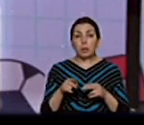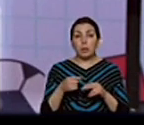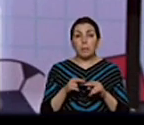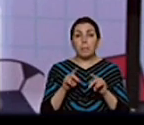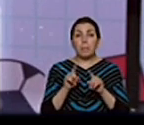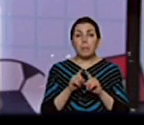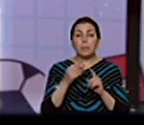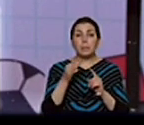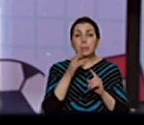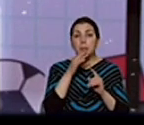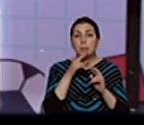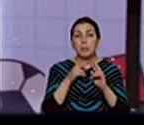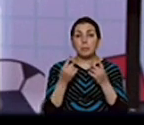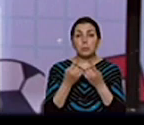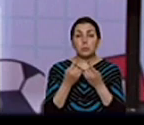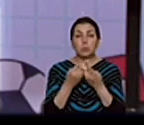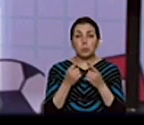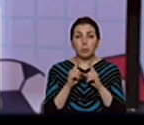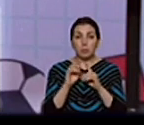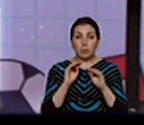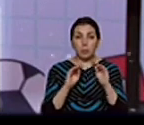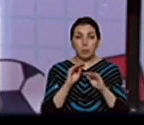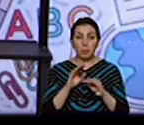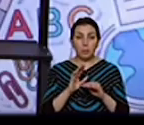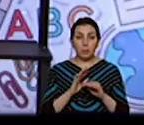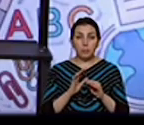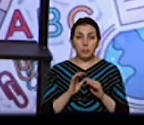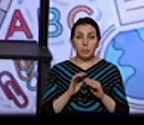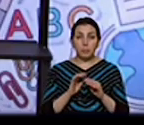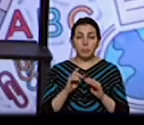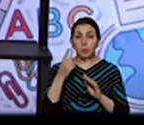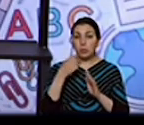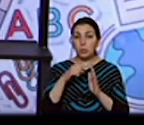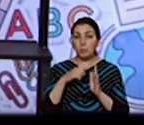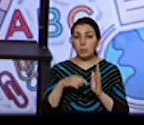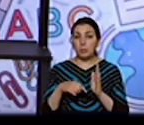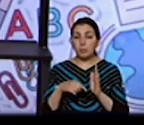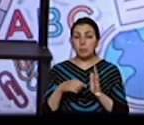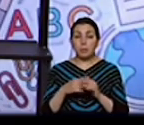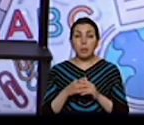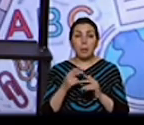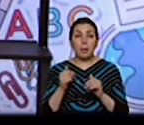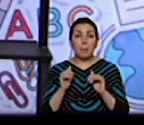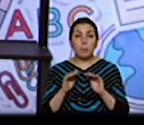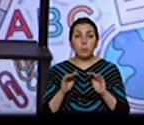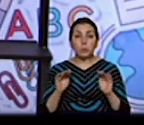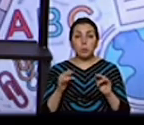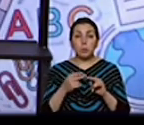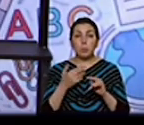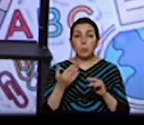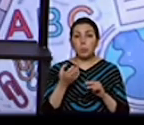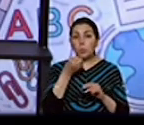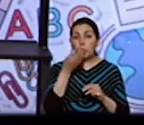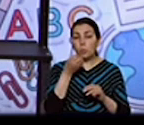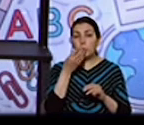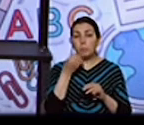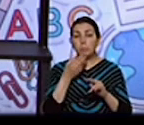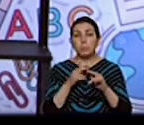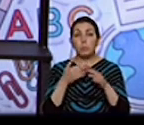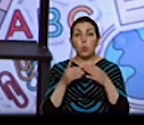tengdoshlaringiz yasagan desam, adashmayman. Ishonmaysizmi? Ha, bolajonlar, bu gullar aynan qo'l